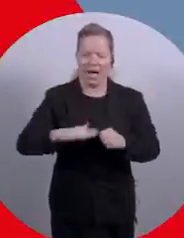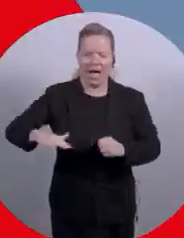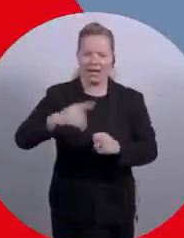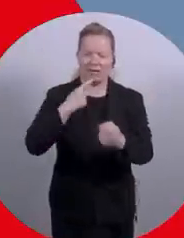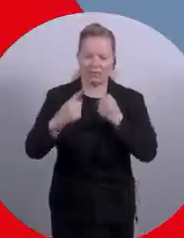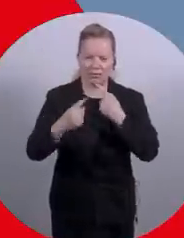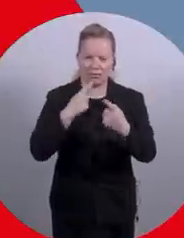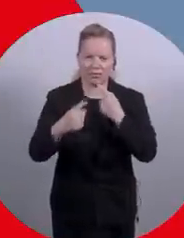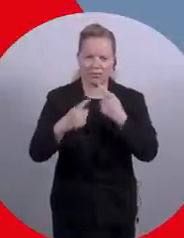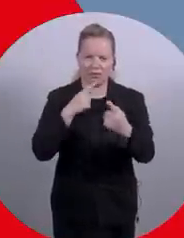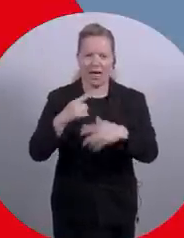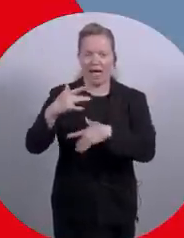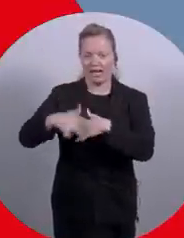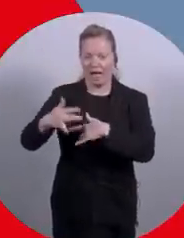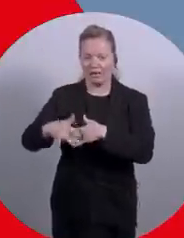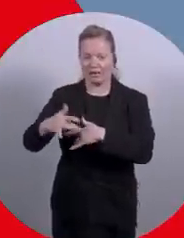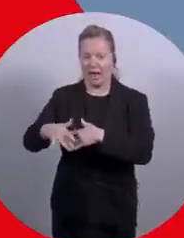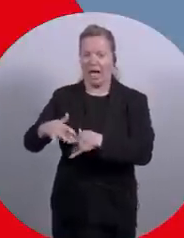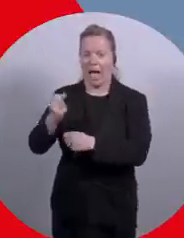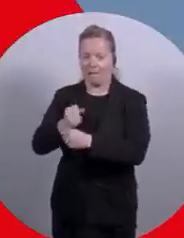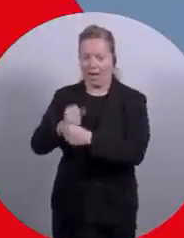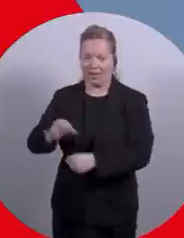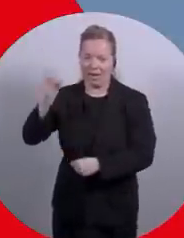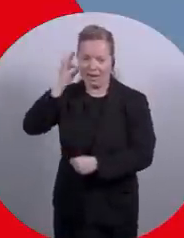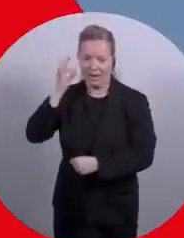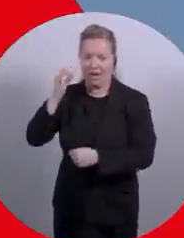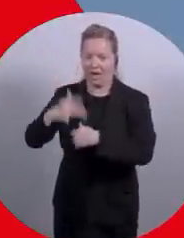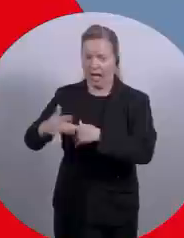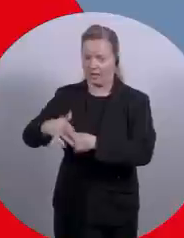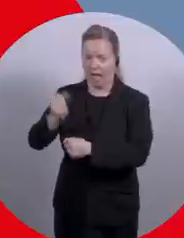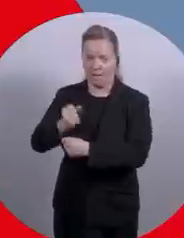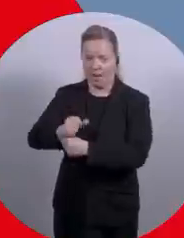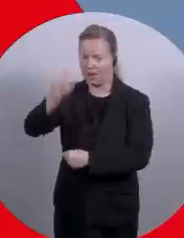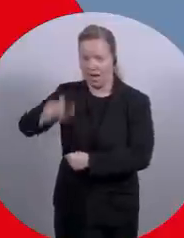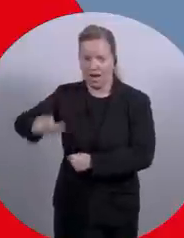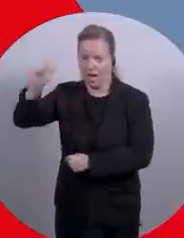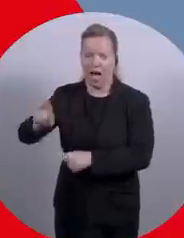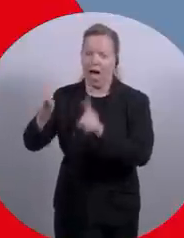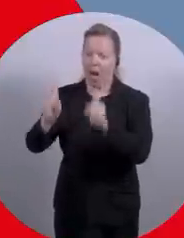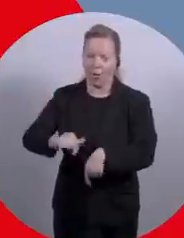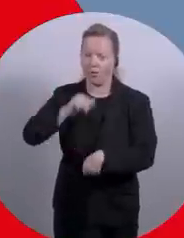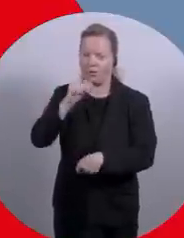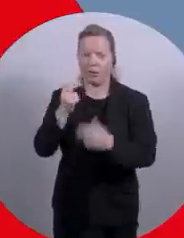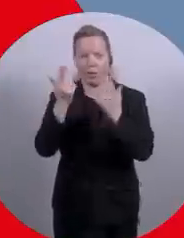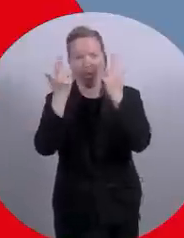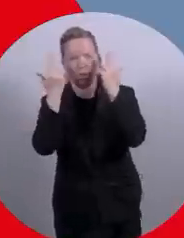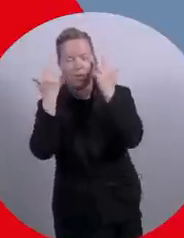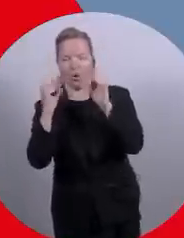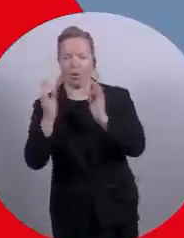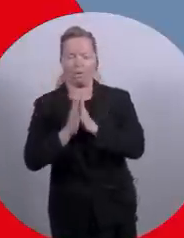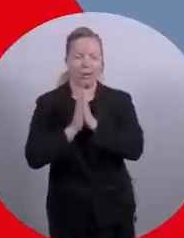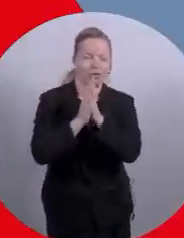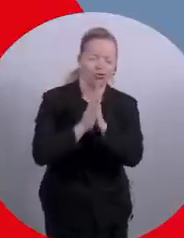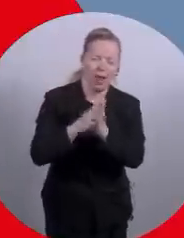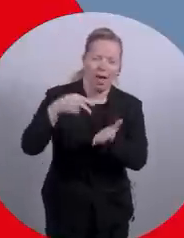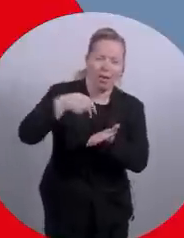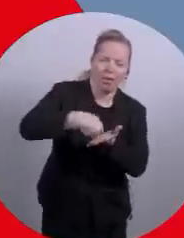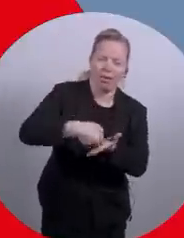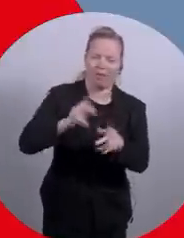dass er gosterarbeiterinnen und Gastarbeiter keine bittstellerinnen und Bittsteller sind eingelassen deshalb